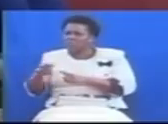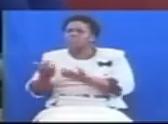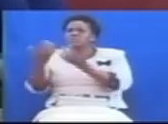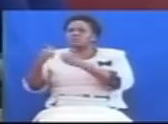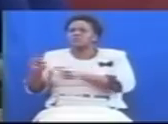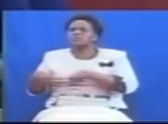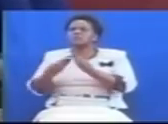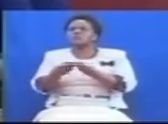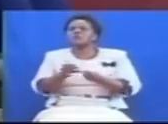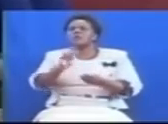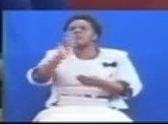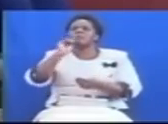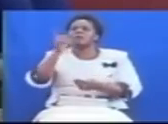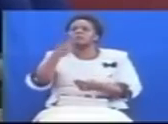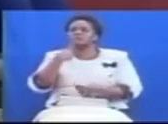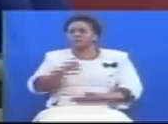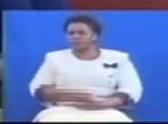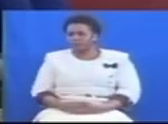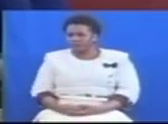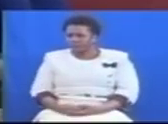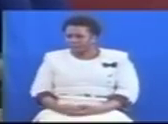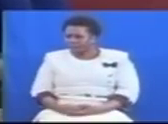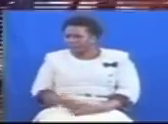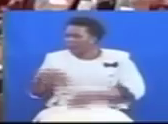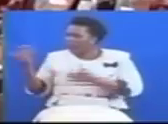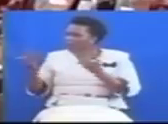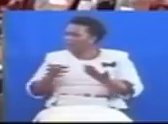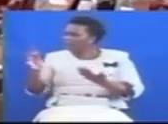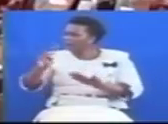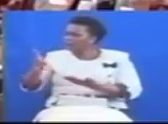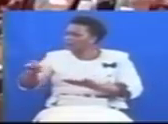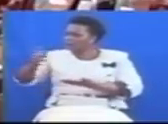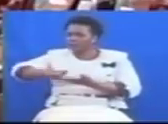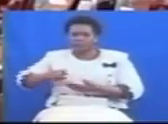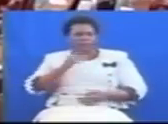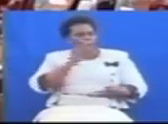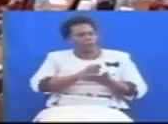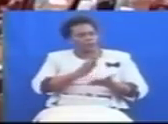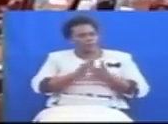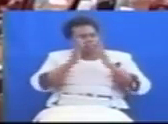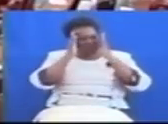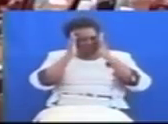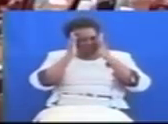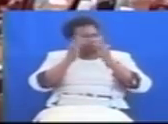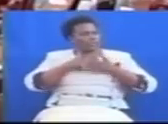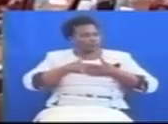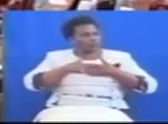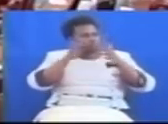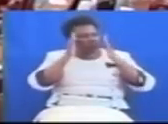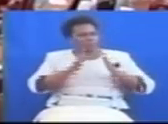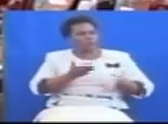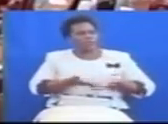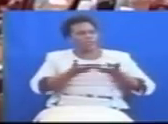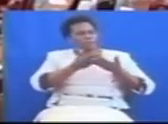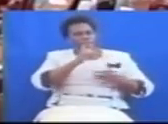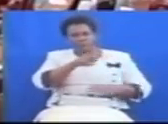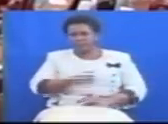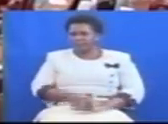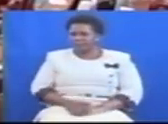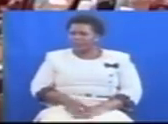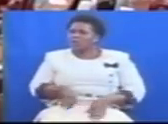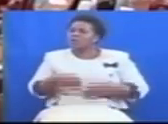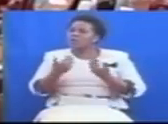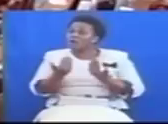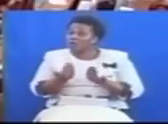la nyongeza. Asante sana Mheshimiwa Naibu Spika, pamoja na majibu mazuri ya Mheshimiwa Naibu Waziri, naomba na mimi awaelekeze TARURA